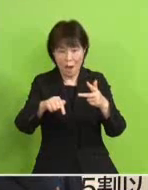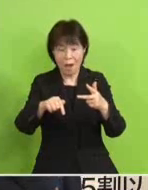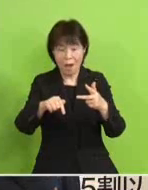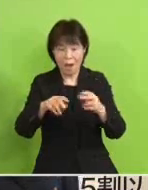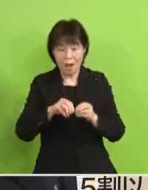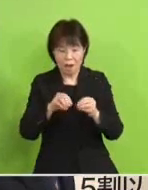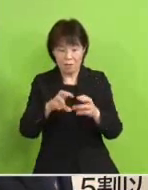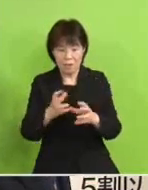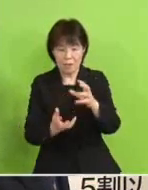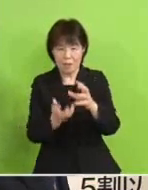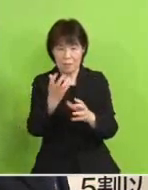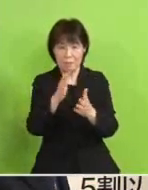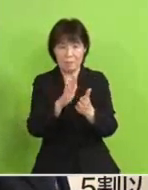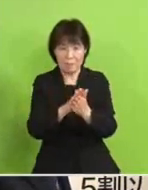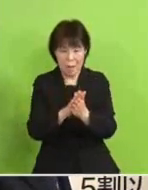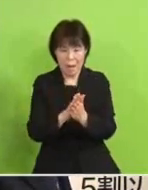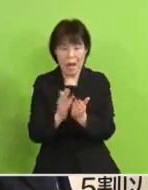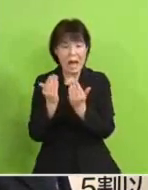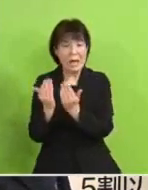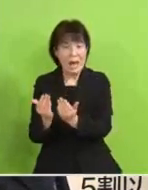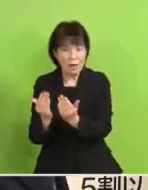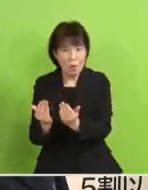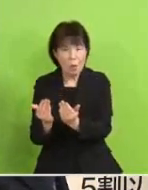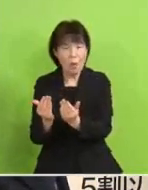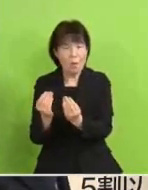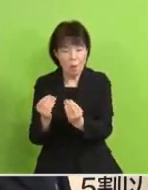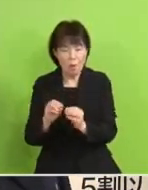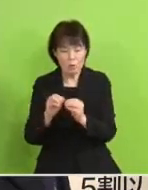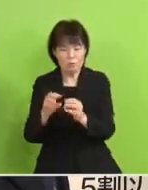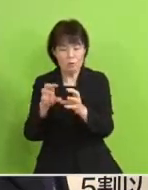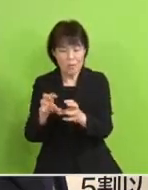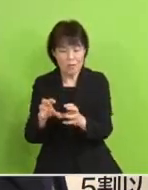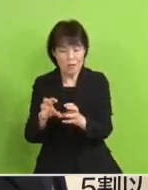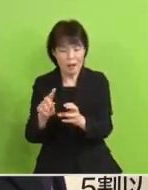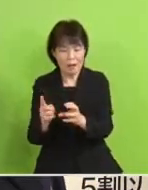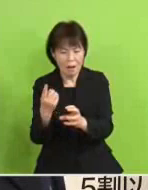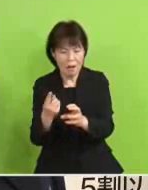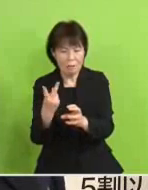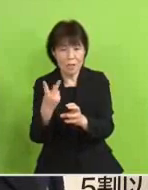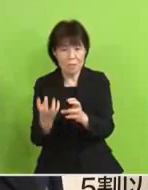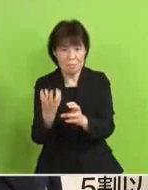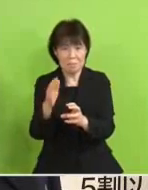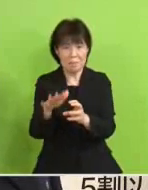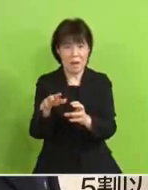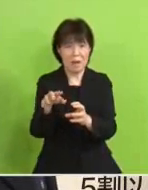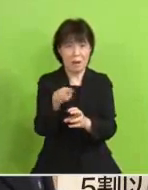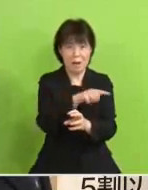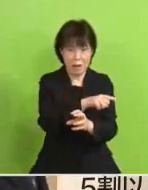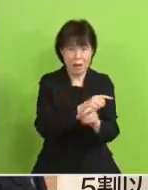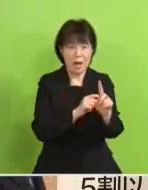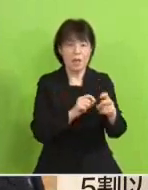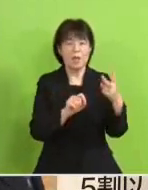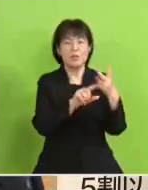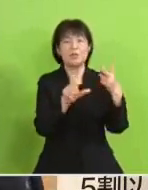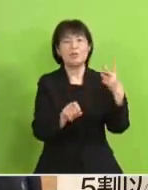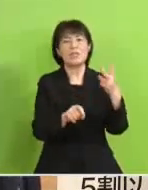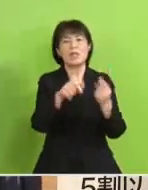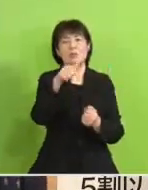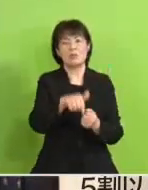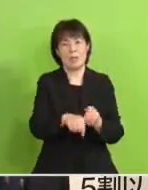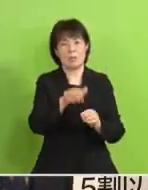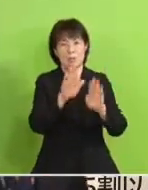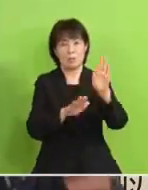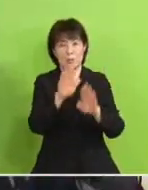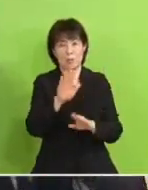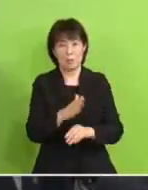が発生し、そして学校のクラスターも2つ発生したのが11月下旬の状